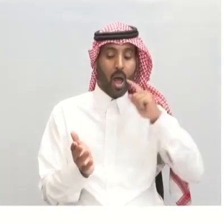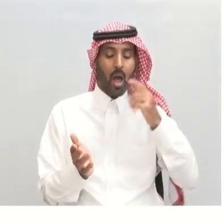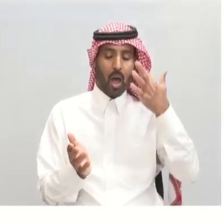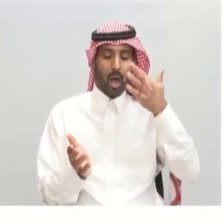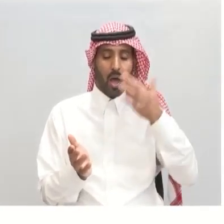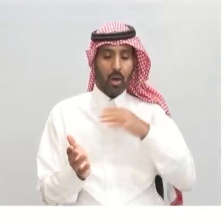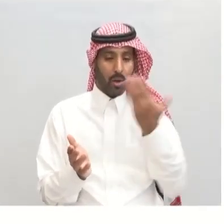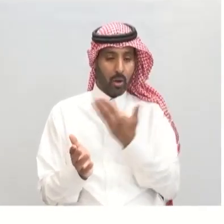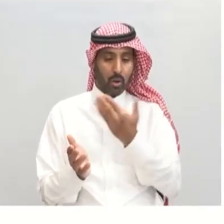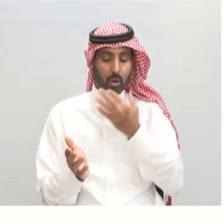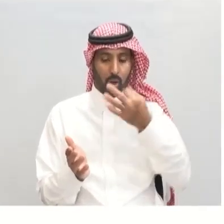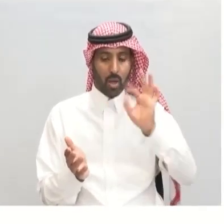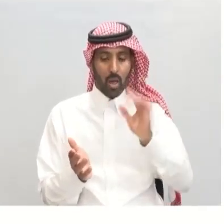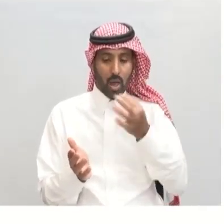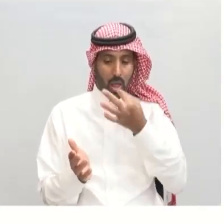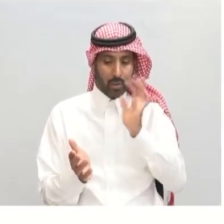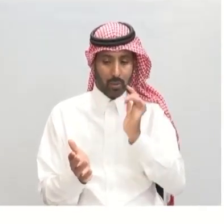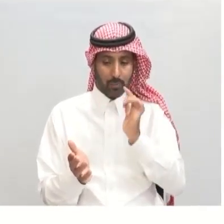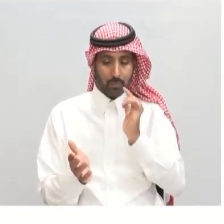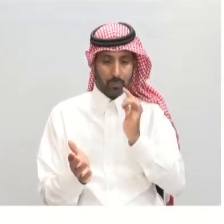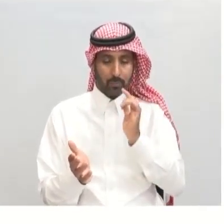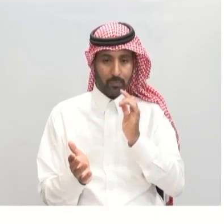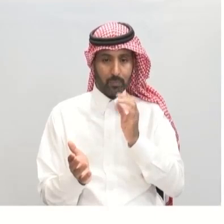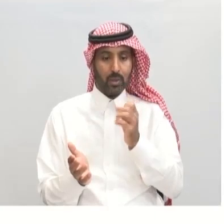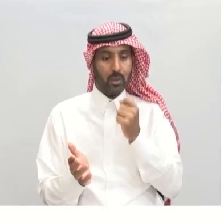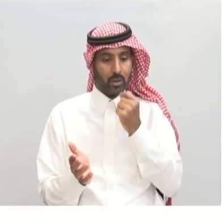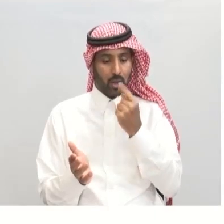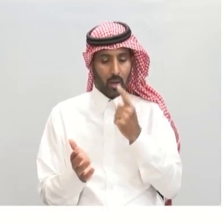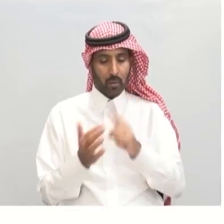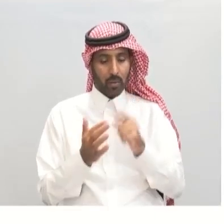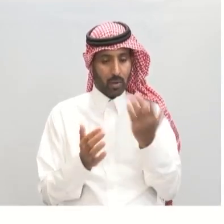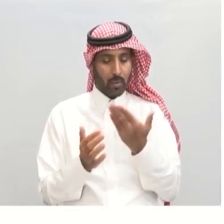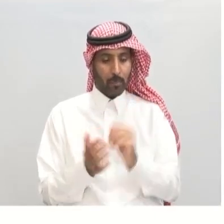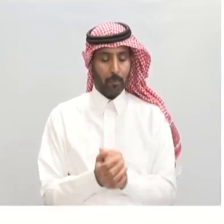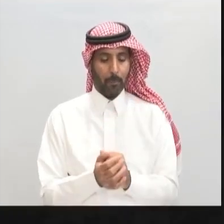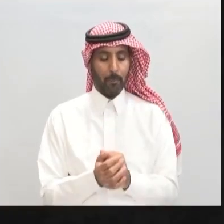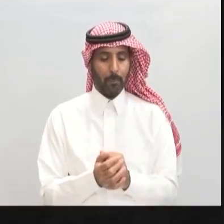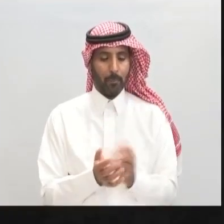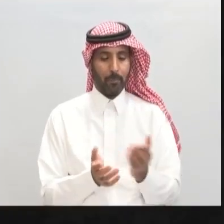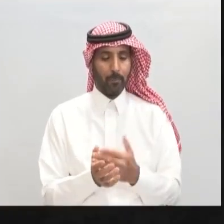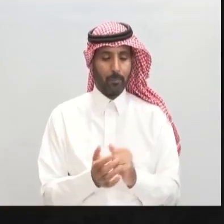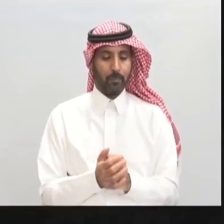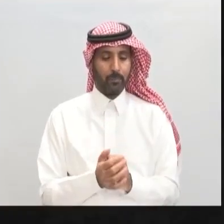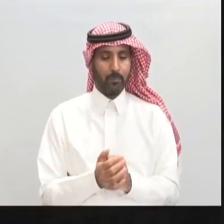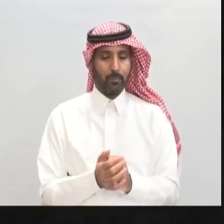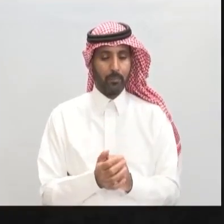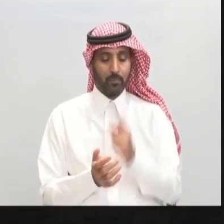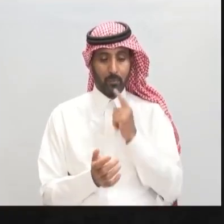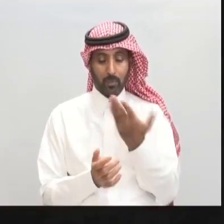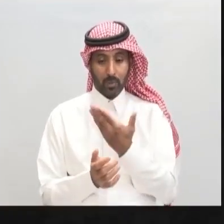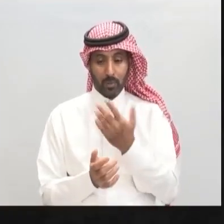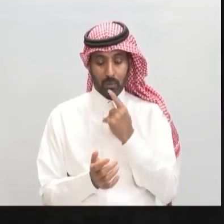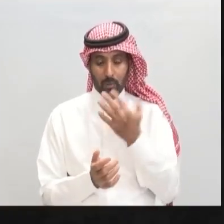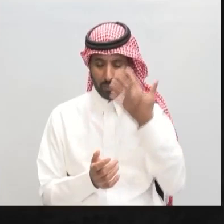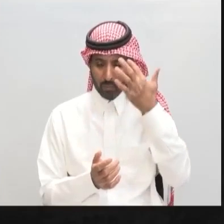او هذه النقطه الاولى انه كان على سبعه احرف في عادي عليه الصلاه والسلام فمن يقرب